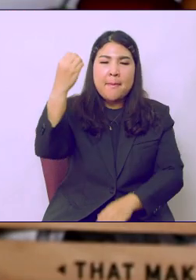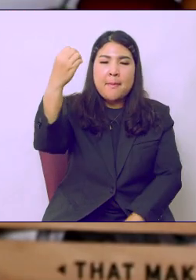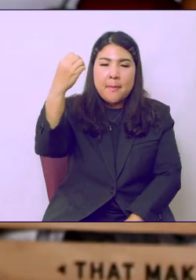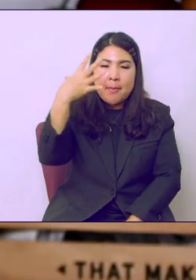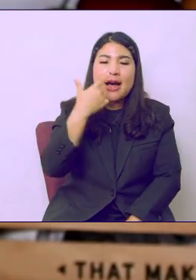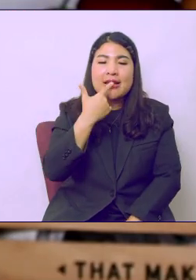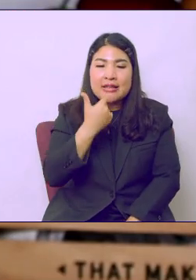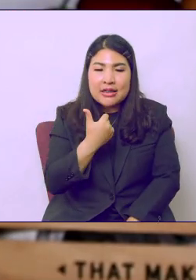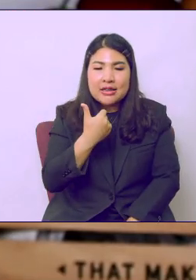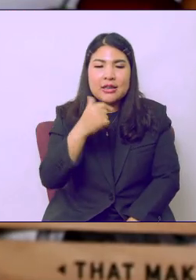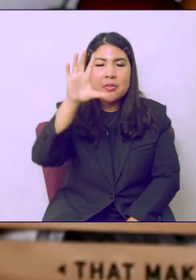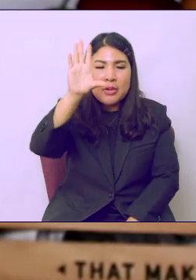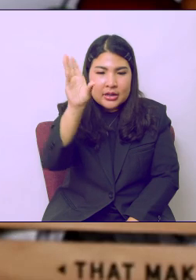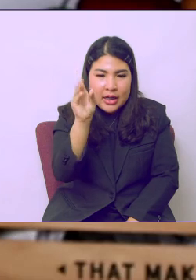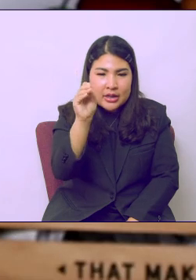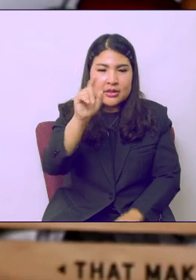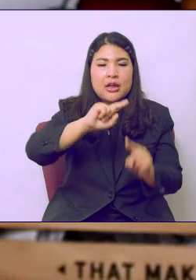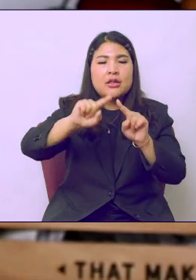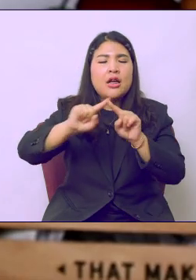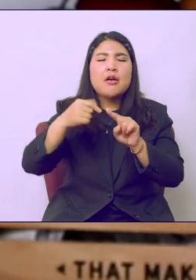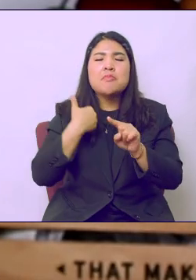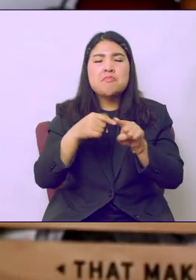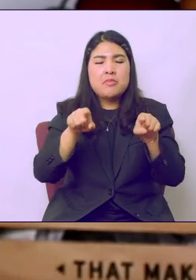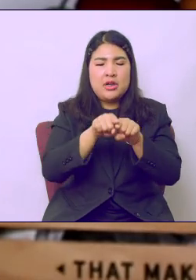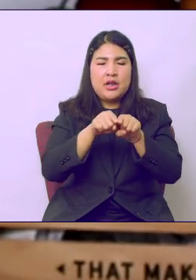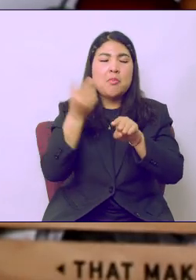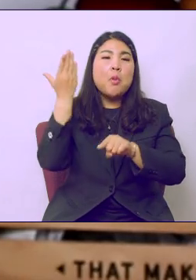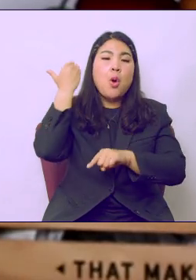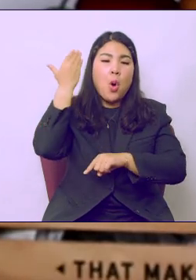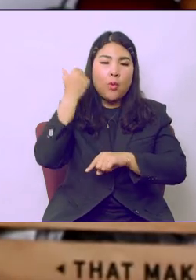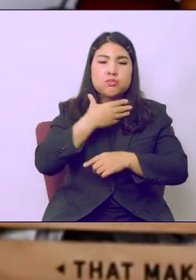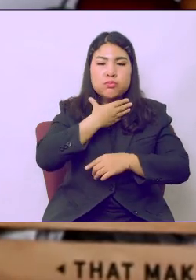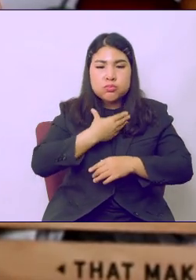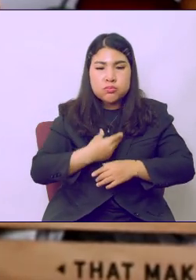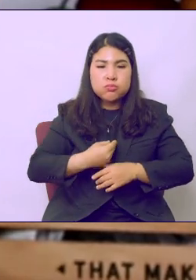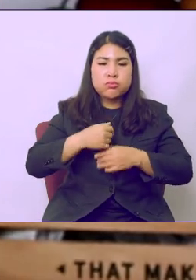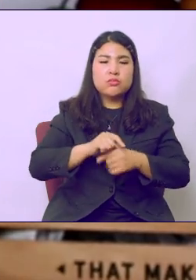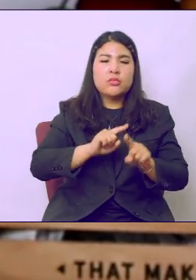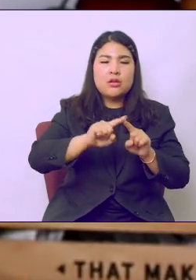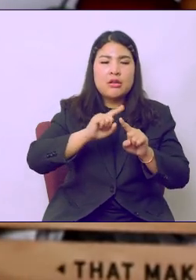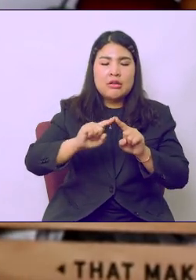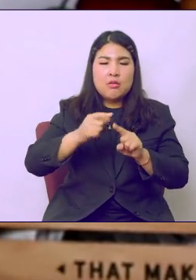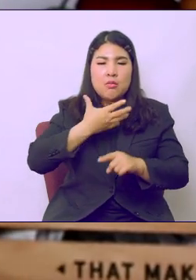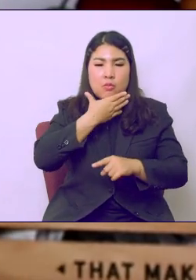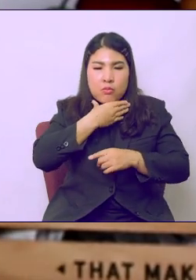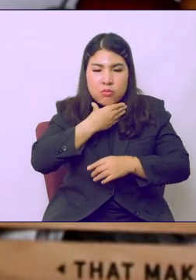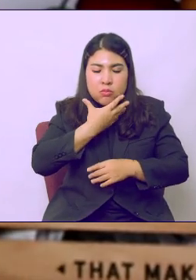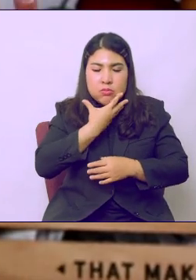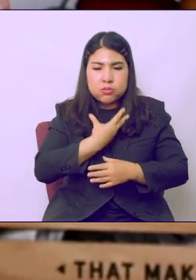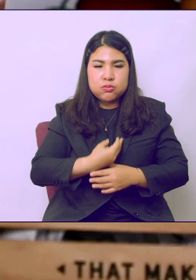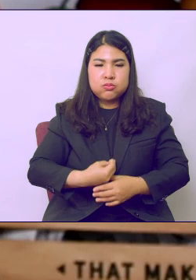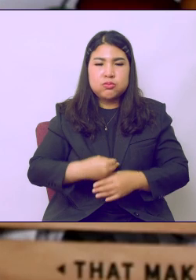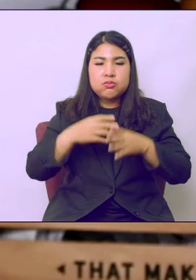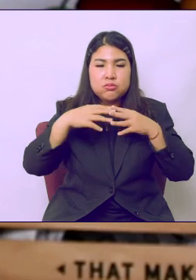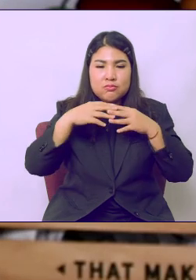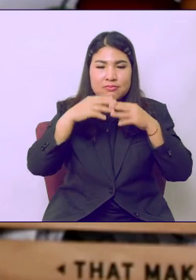ฮะคืออ่าโยคีสมัยก่อนเนี่ยเขาก็พยายามจะหาจุดโฟกัสให้เราอ่ะนะครับให้ให้เรามีจุดโฟกัส1จุด